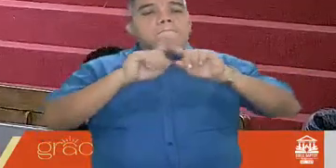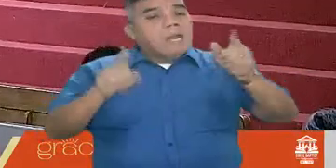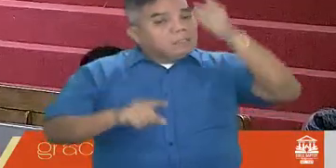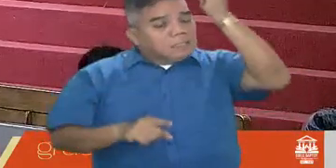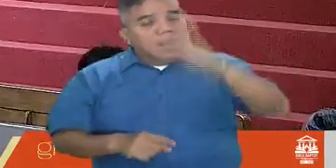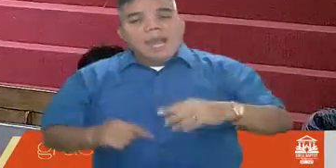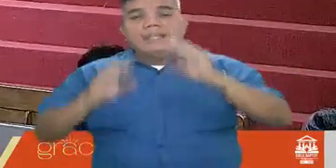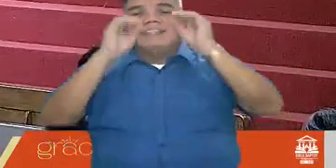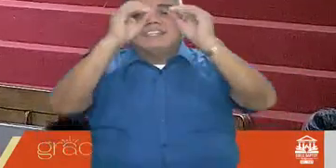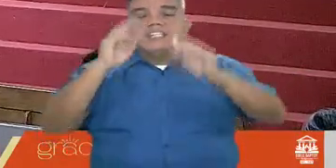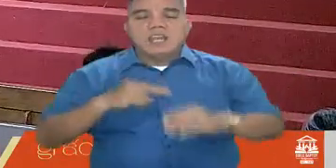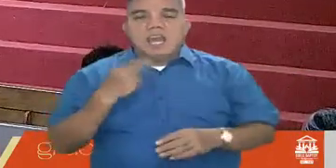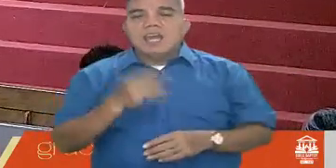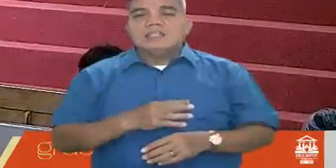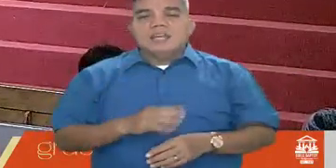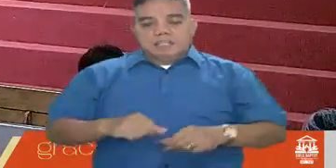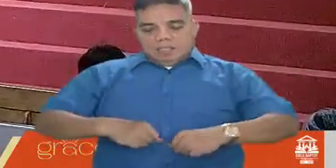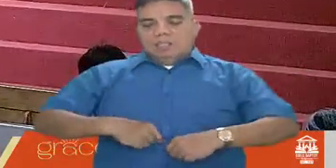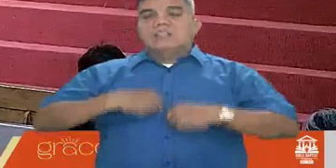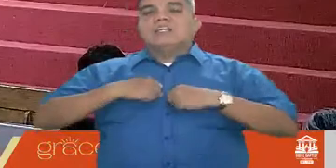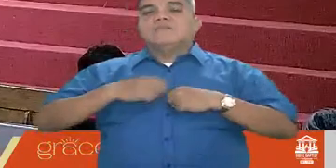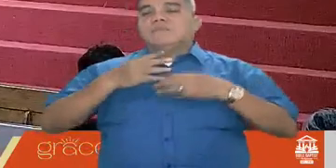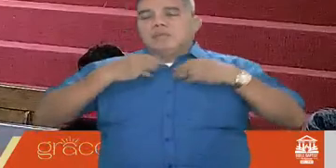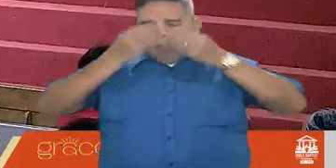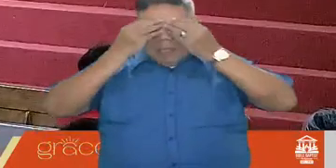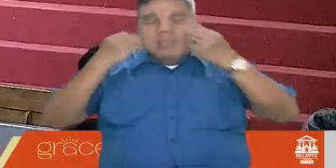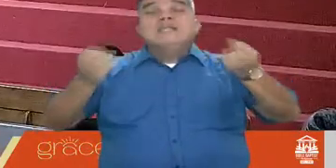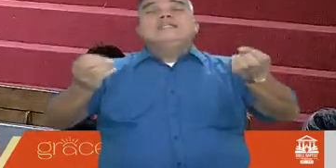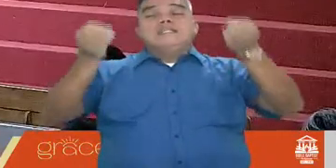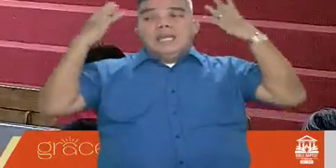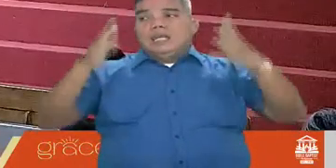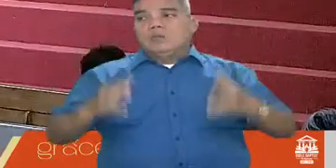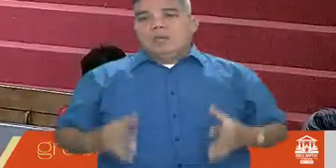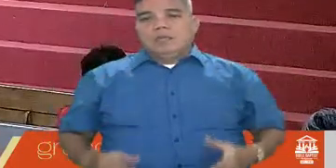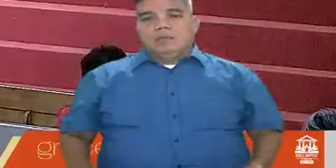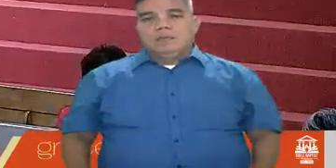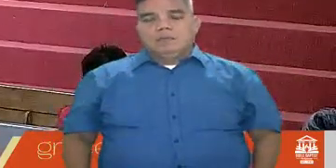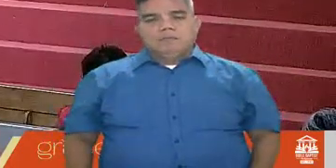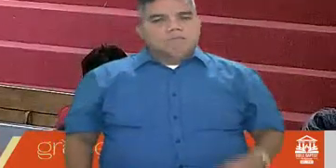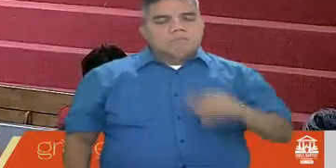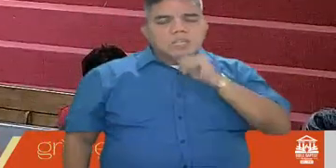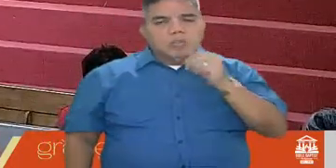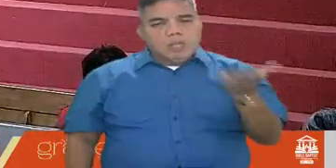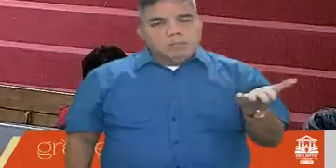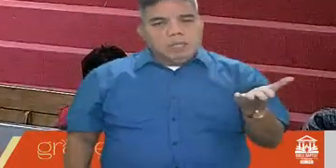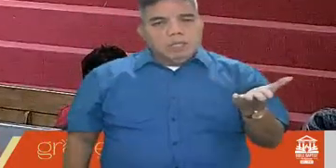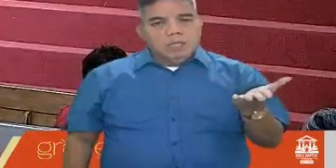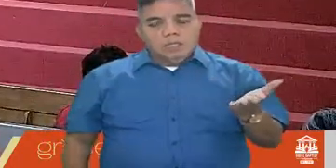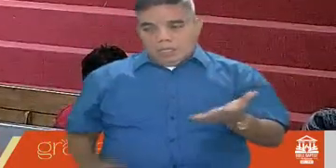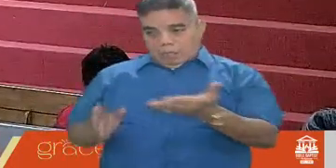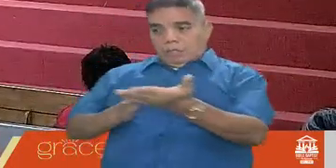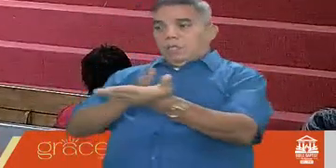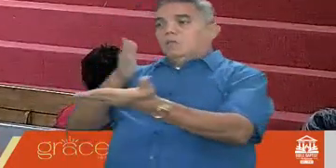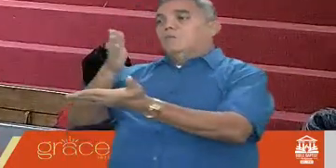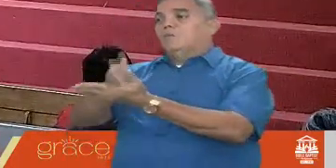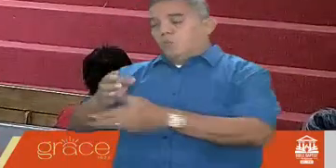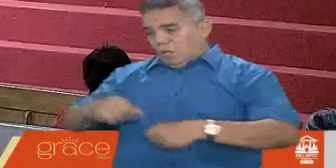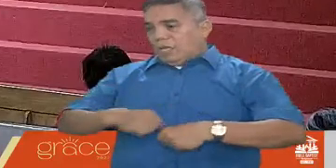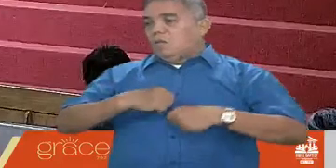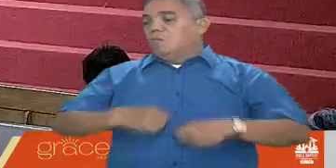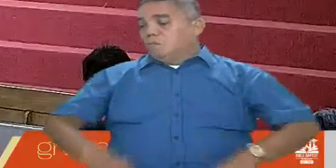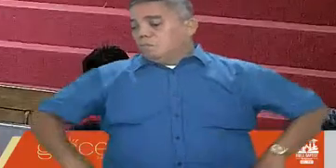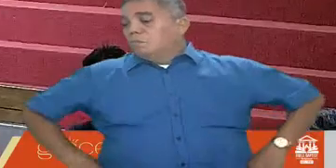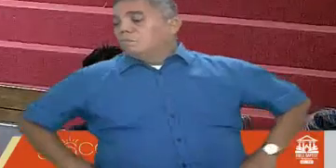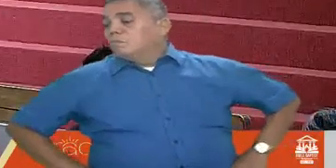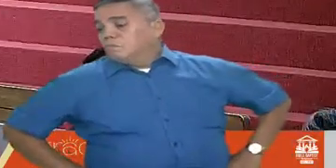nga pagduol dito haron ang atong garbo mismo, atong masalikway. Di man pwede. Ug muduol ka nya na kay